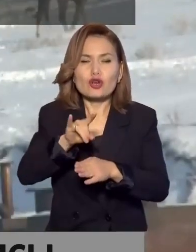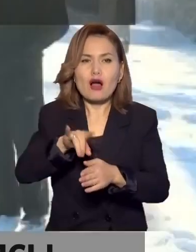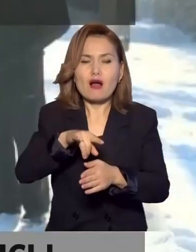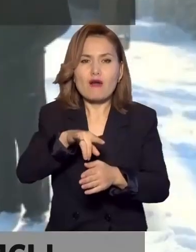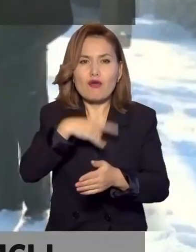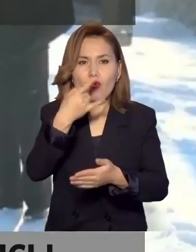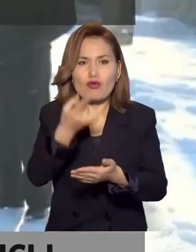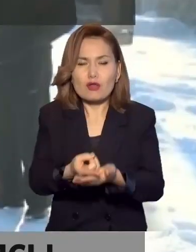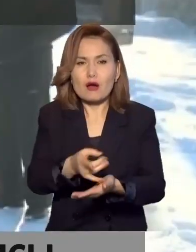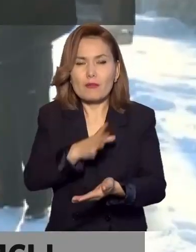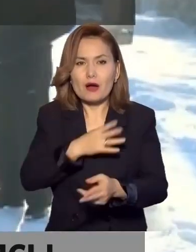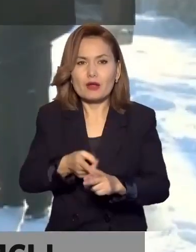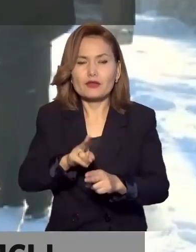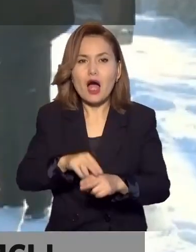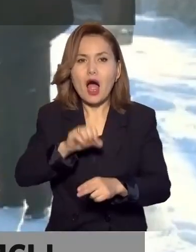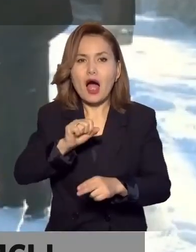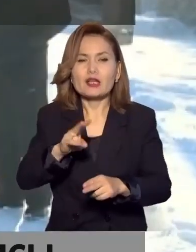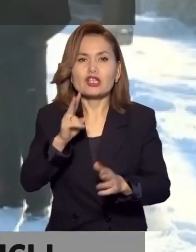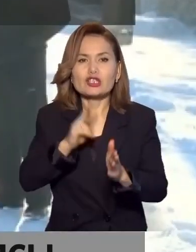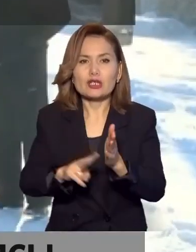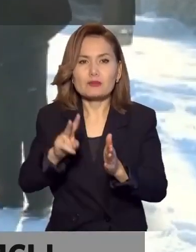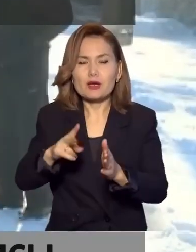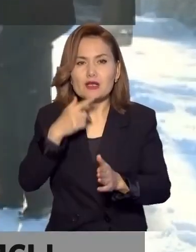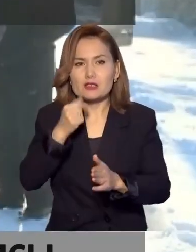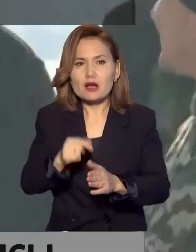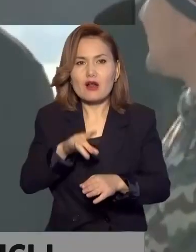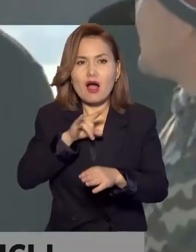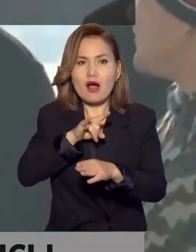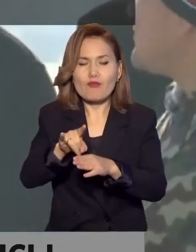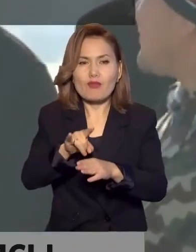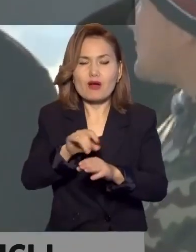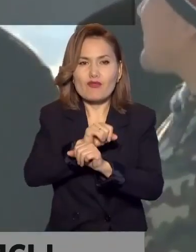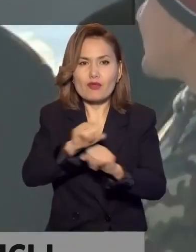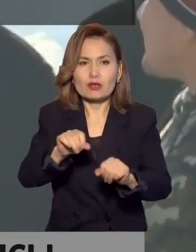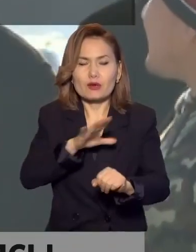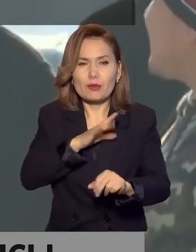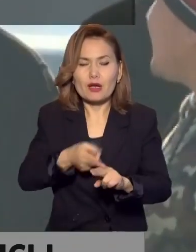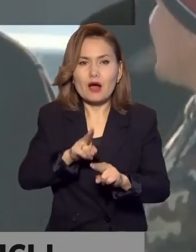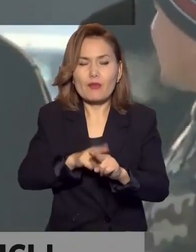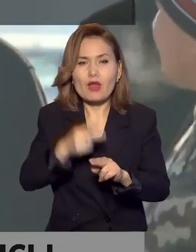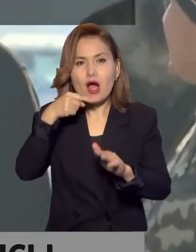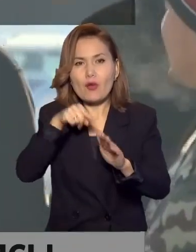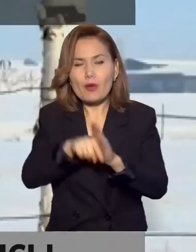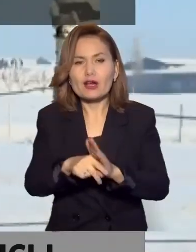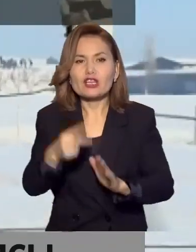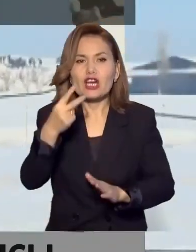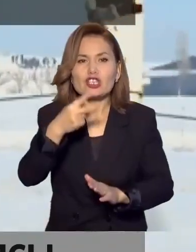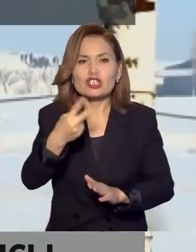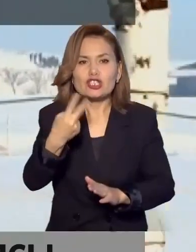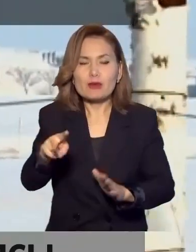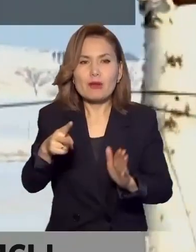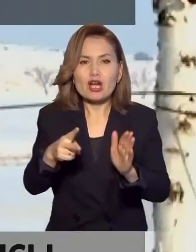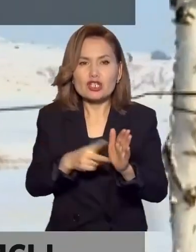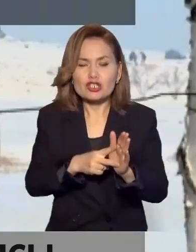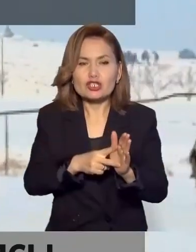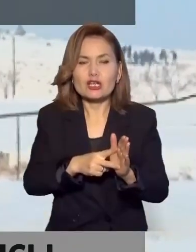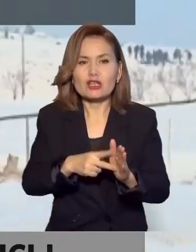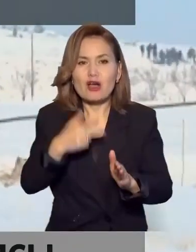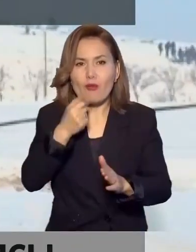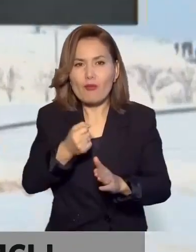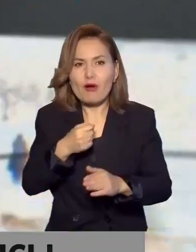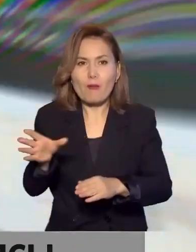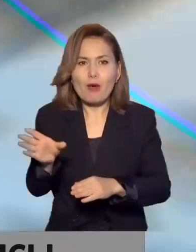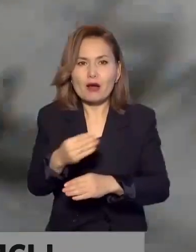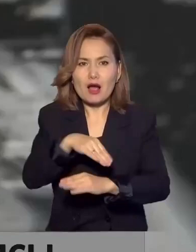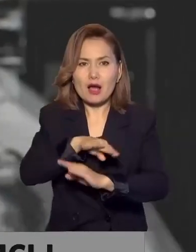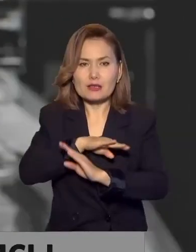желтоқсанда қаламаңында Ан-72 әскери ұшағы апатқа ұшырады. Әуе көлігінің бортындағы 27 адамның барлығы қаза